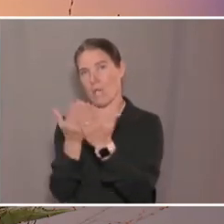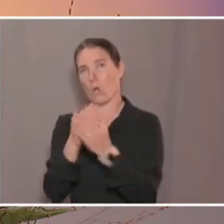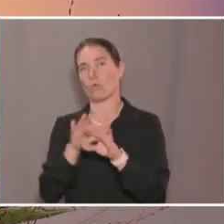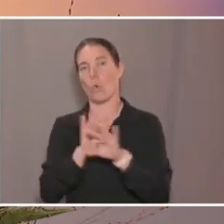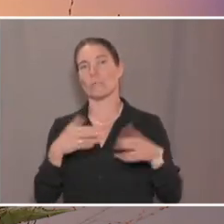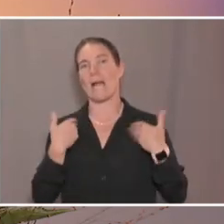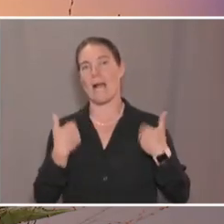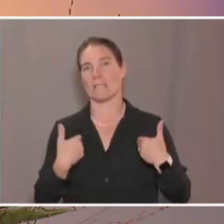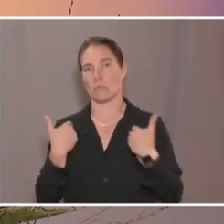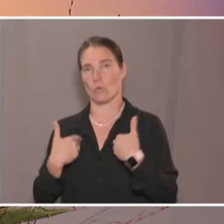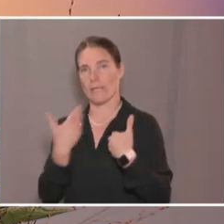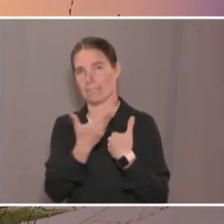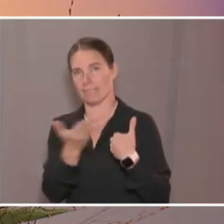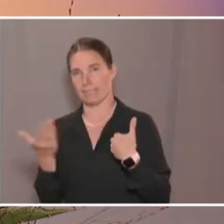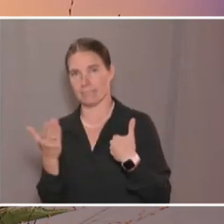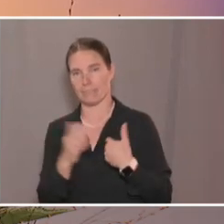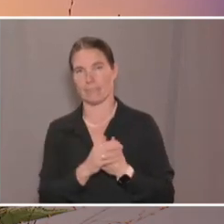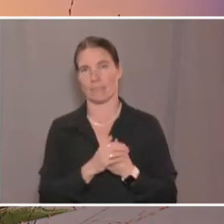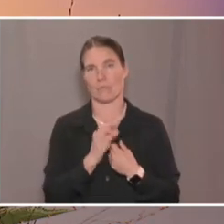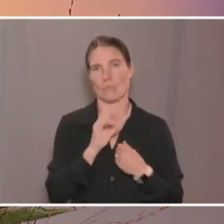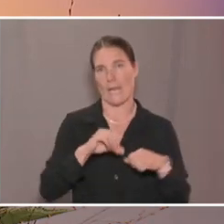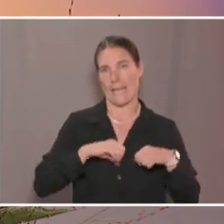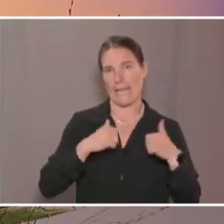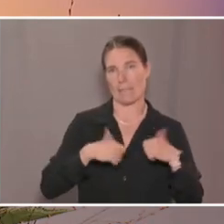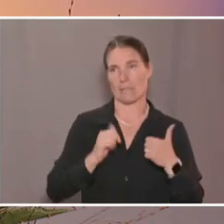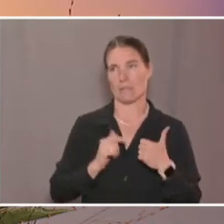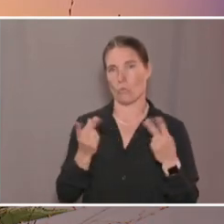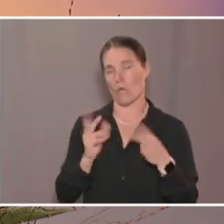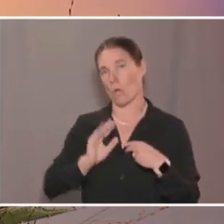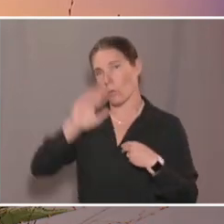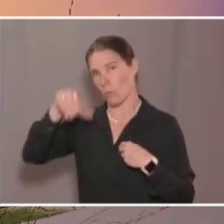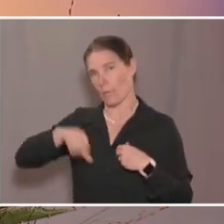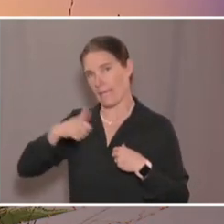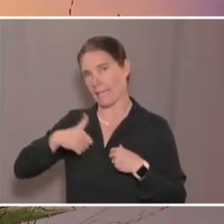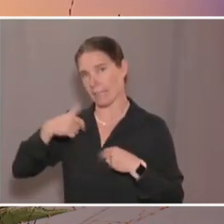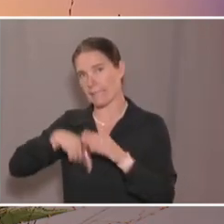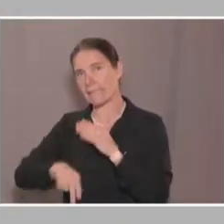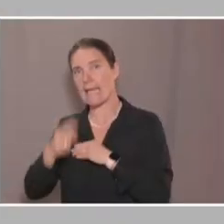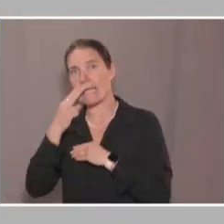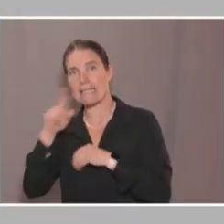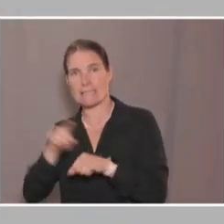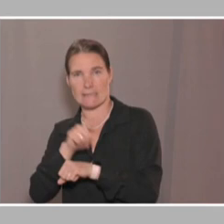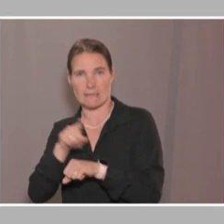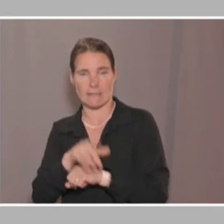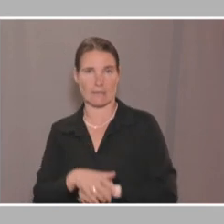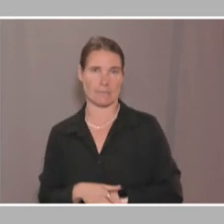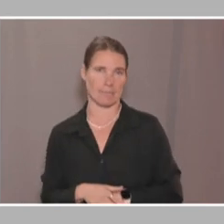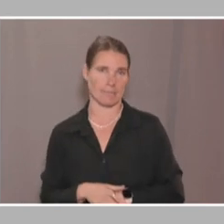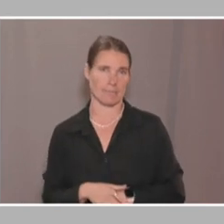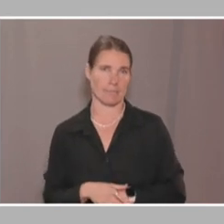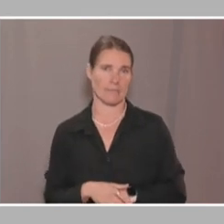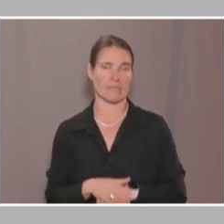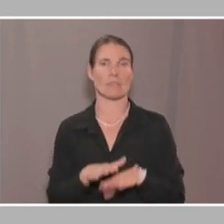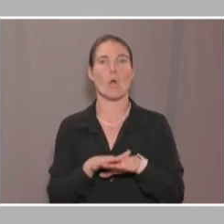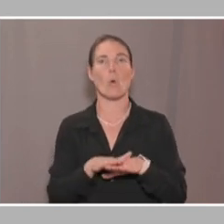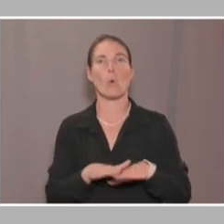und Verhaltensmuster für ein Leben oder Überleben in der NS-Zeit. Es sind die sogenannten